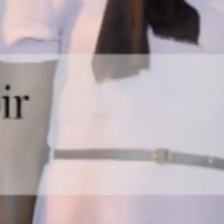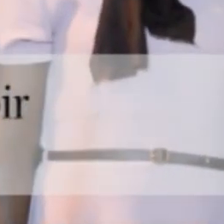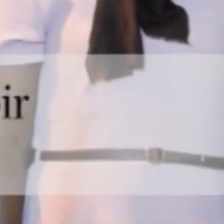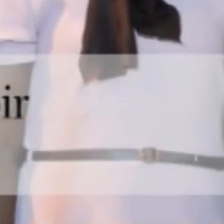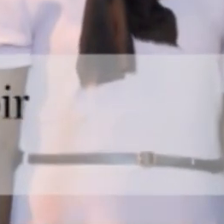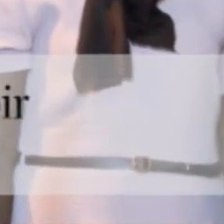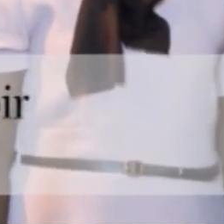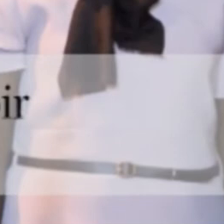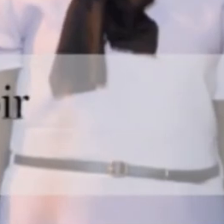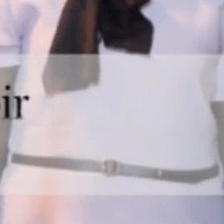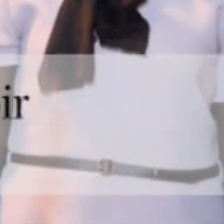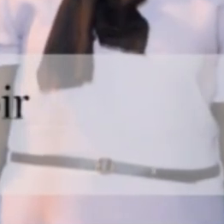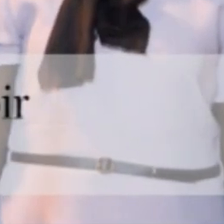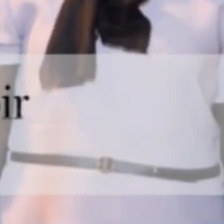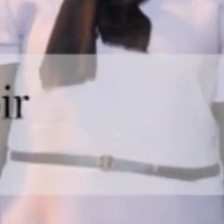kurwara nerufu,